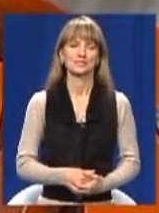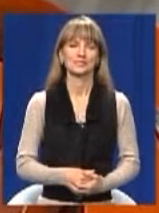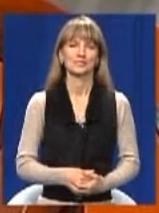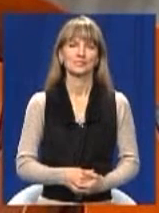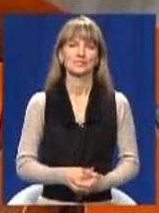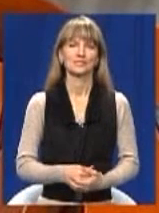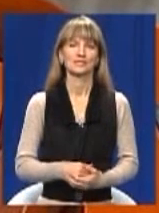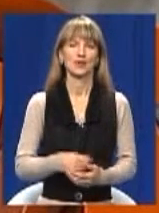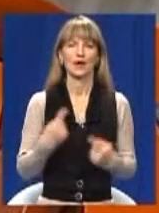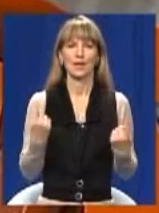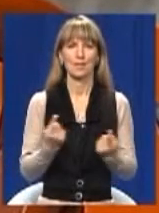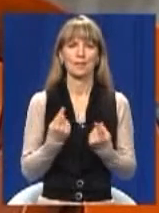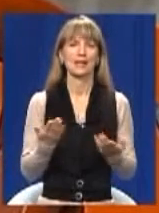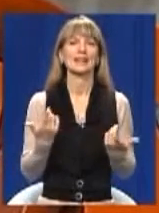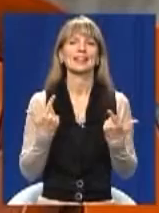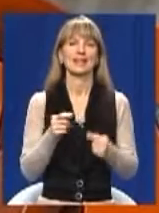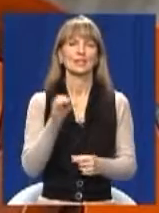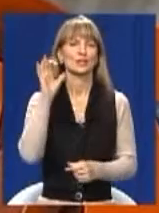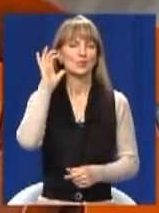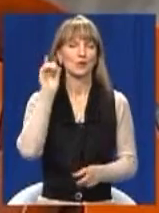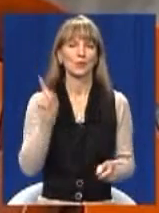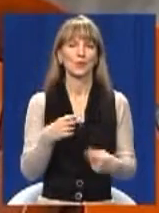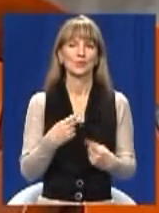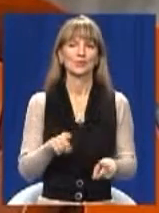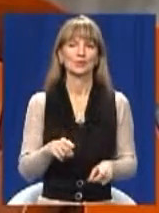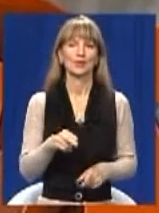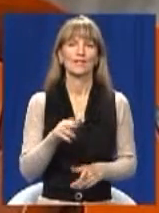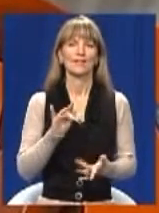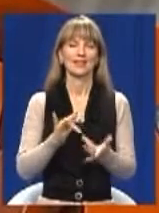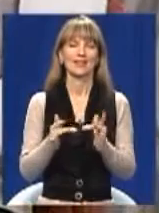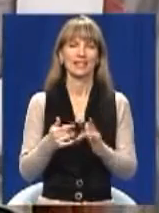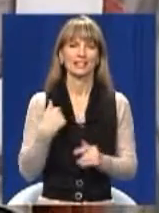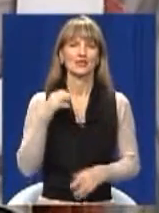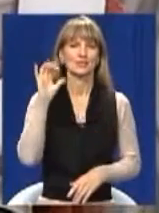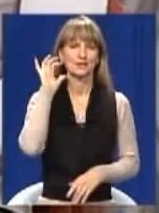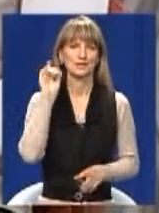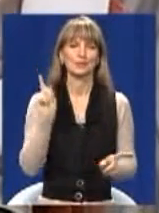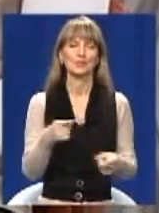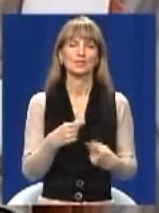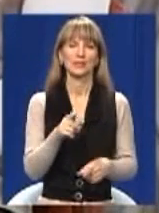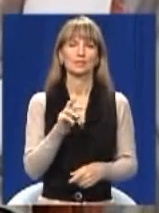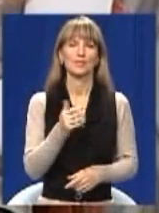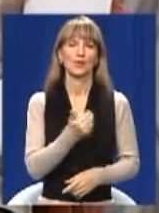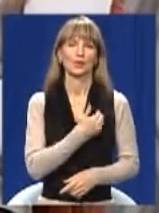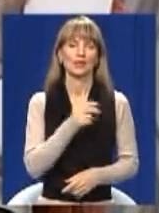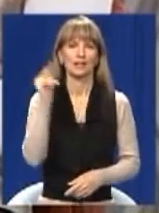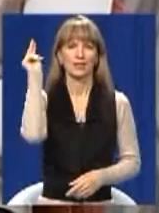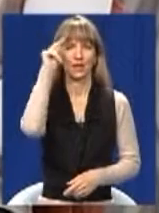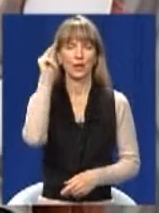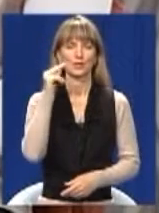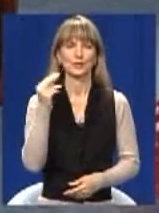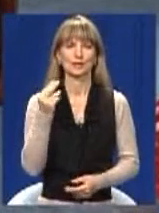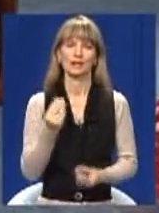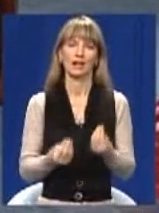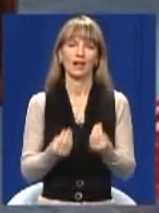Звичайна. Саме звичайна. А де ти слухаєш музику? В інтернеті. В інтернеті слухаєш музику. А хотіла б ти навчитися грати